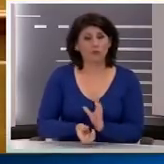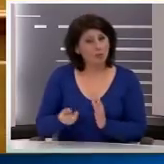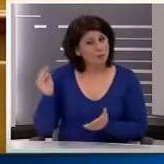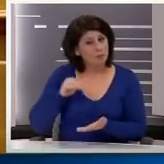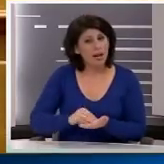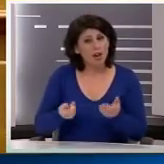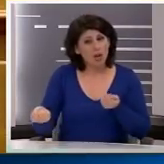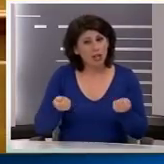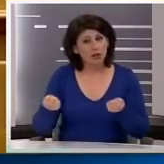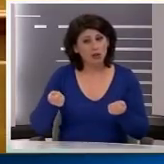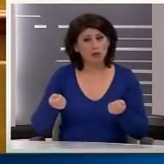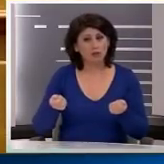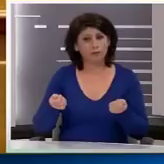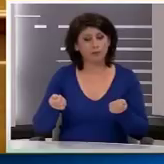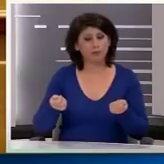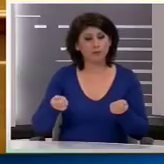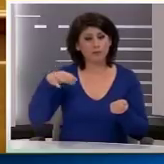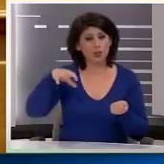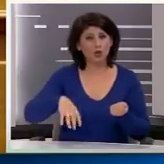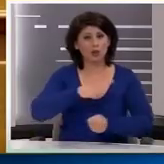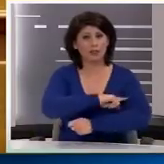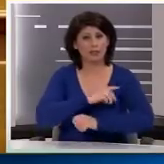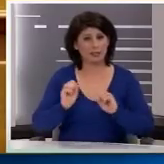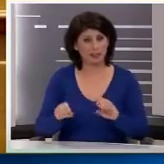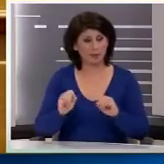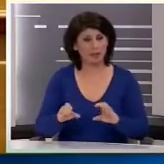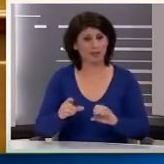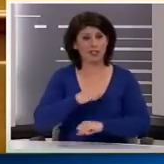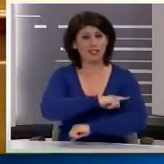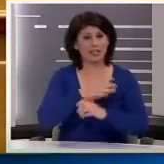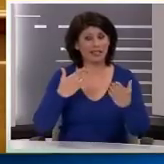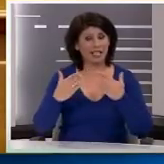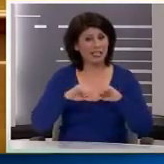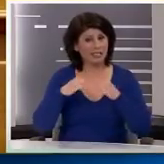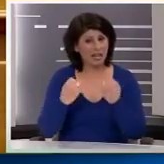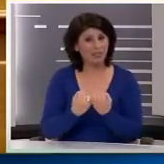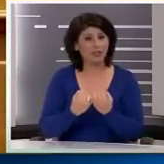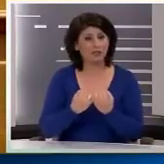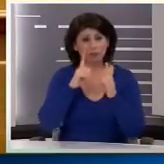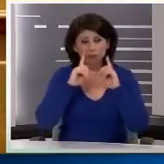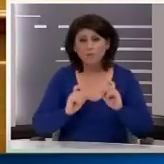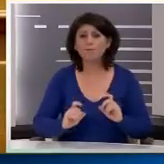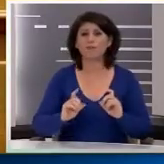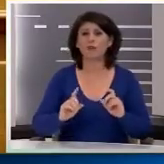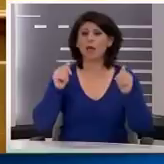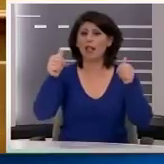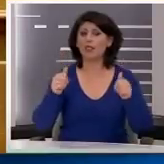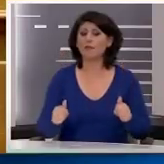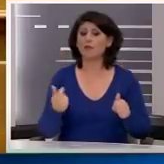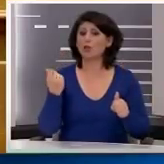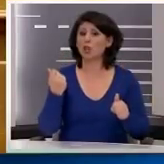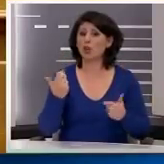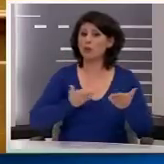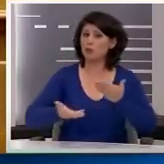Ξαναοργανώνουμε το τοπίο στον χώρο της ιατρικής εκπαίδευσης, στα ιατρικά συνέδρια, επιβάλλουμε δημοσιοποίηση των